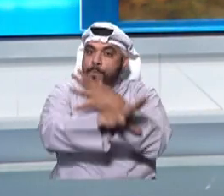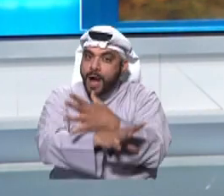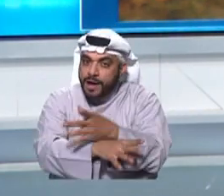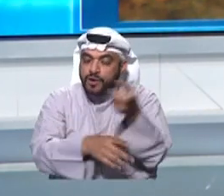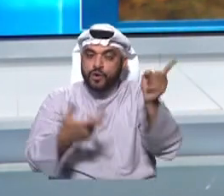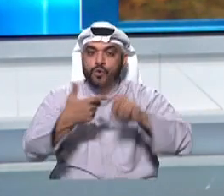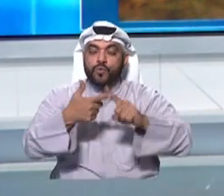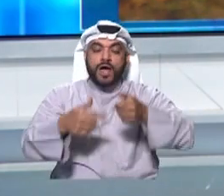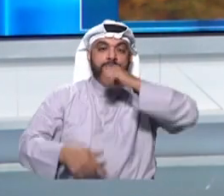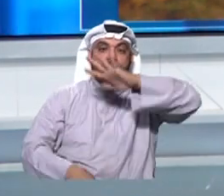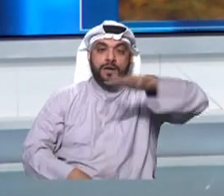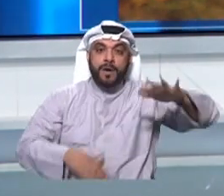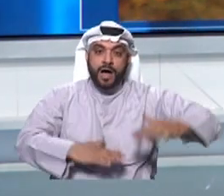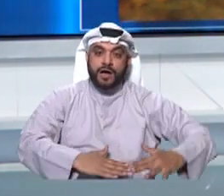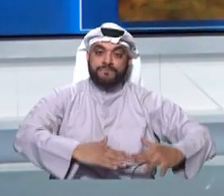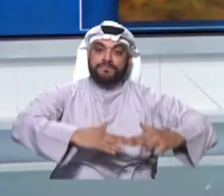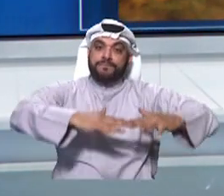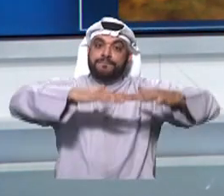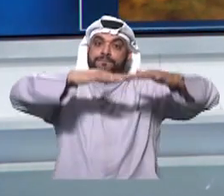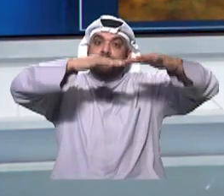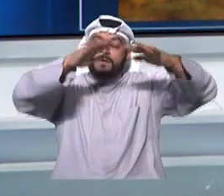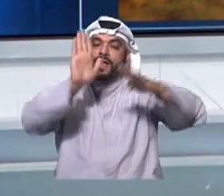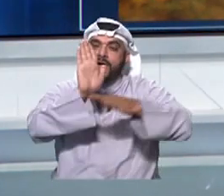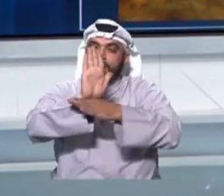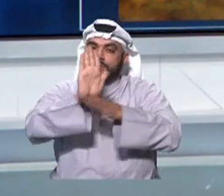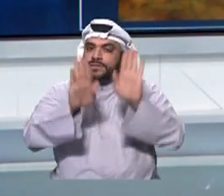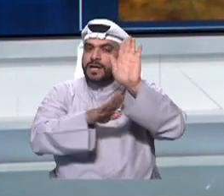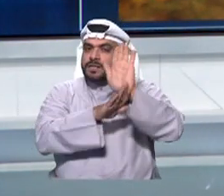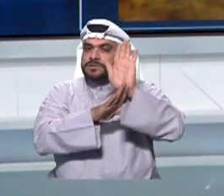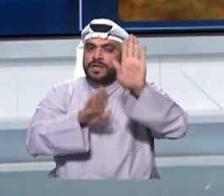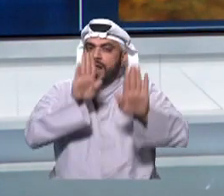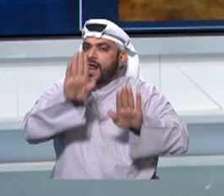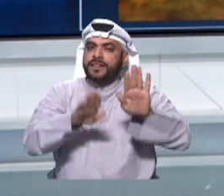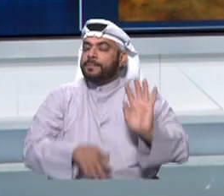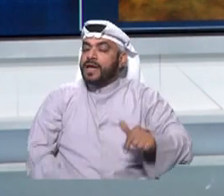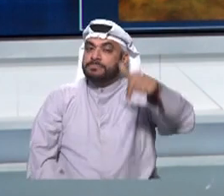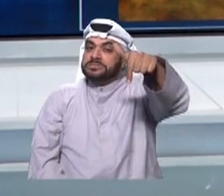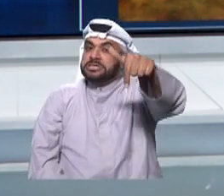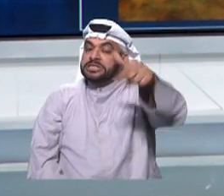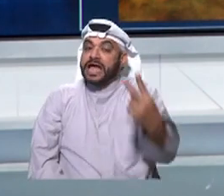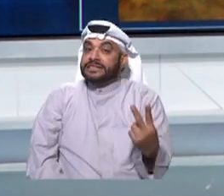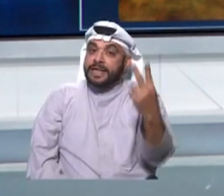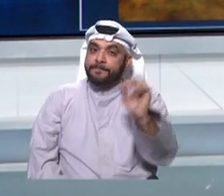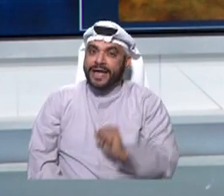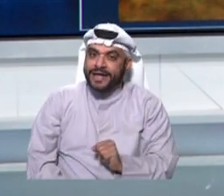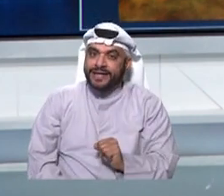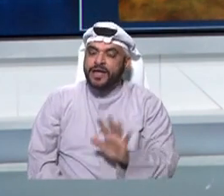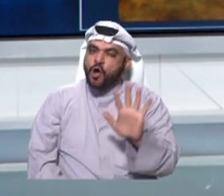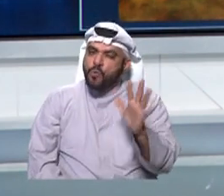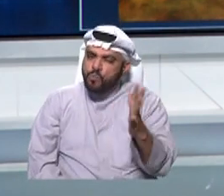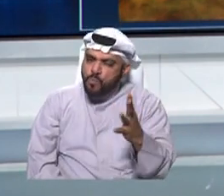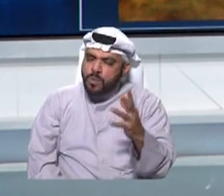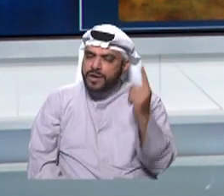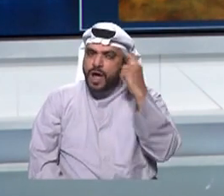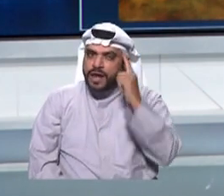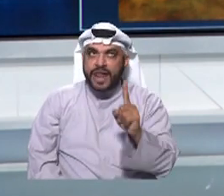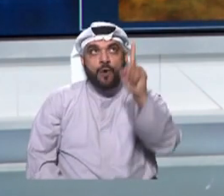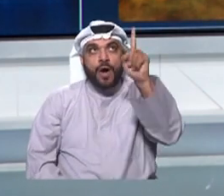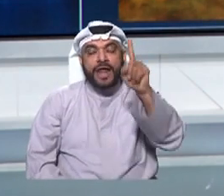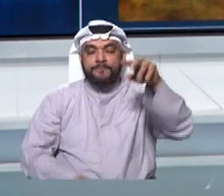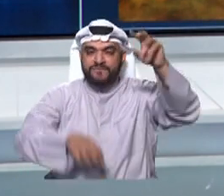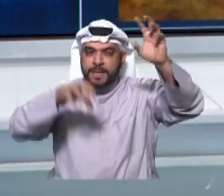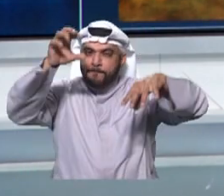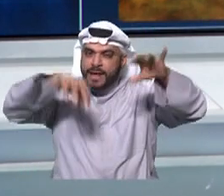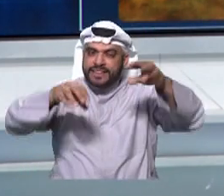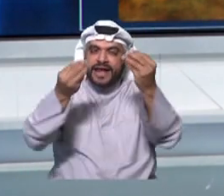لأكثر من 6 و7 أقدام، وكذلك متوقع أمطار خفيفة متفرقة قد تكون رعدية